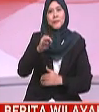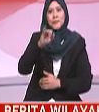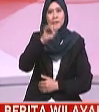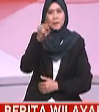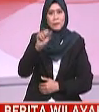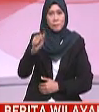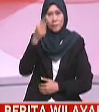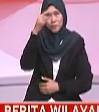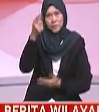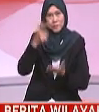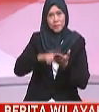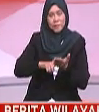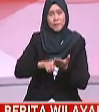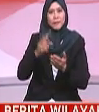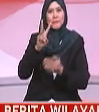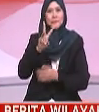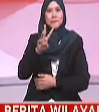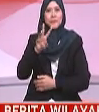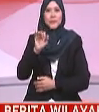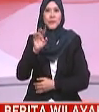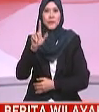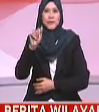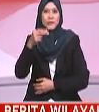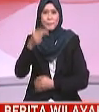untuk laporan lain berita wilayah. Salam hormat.